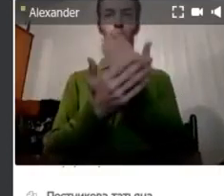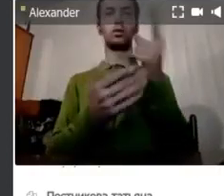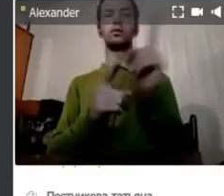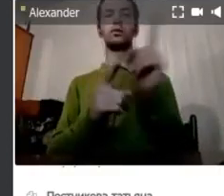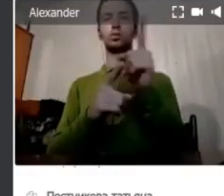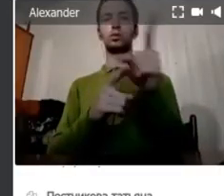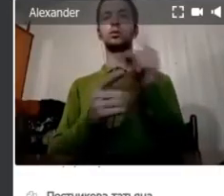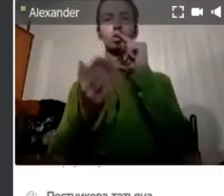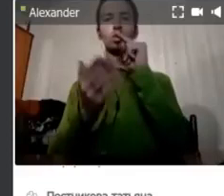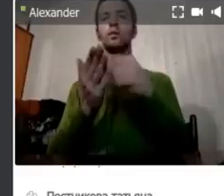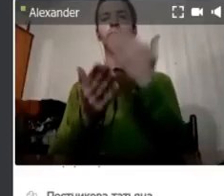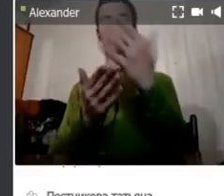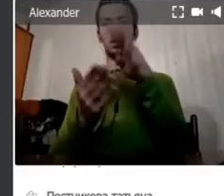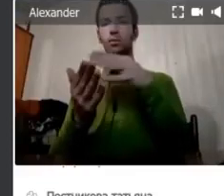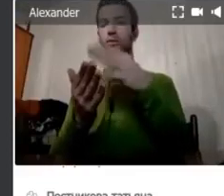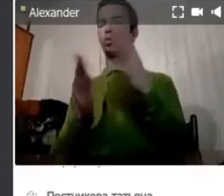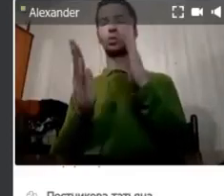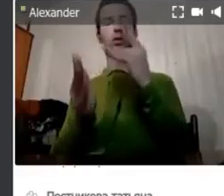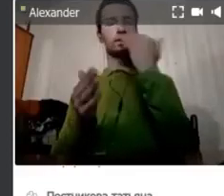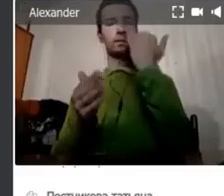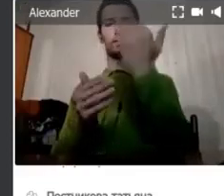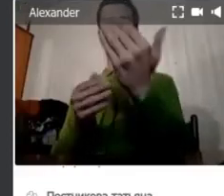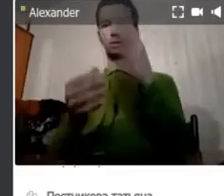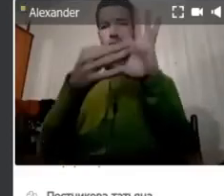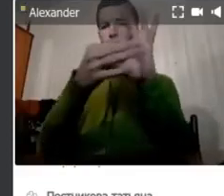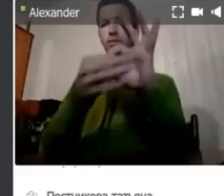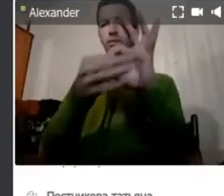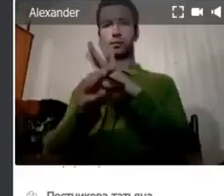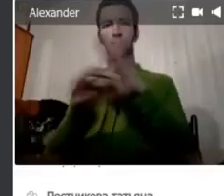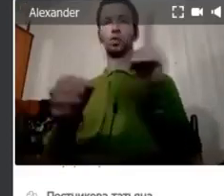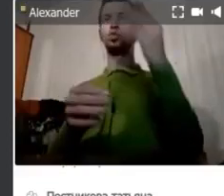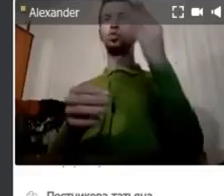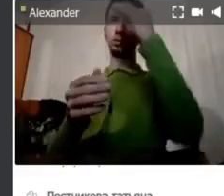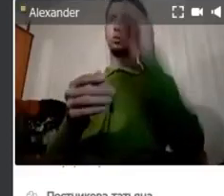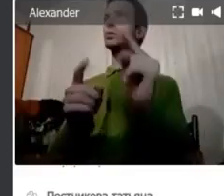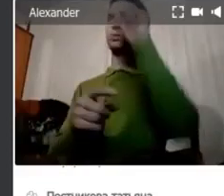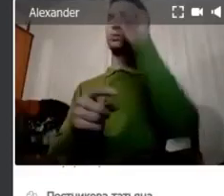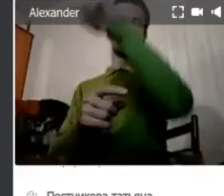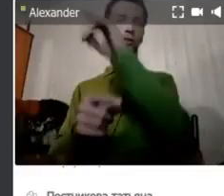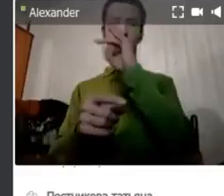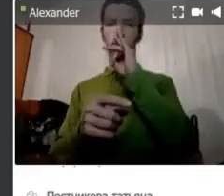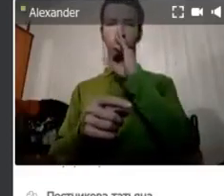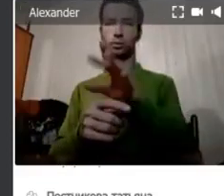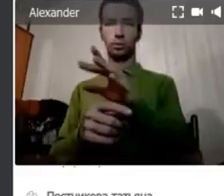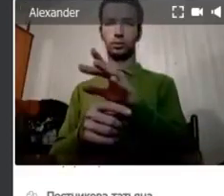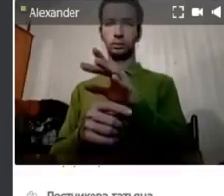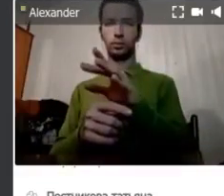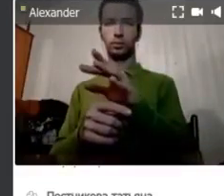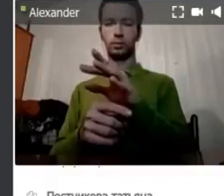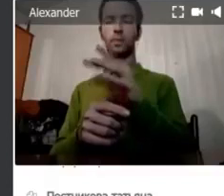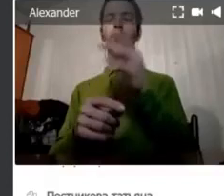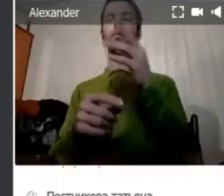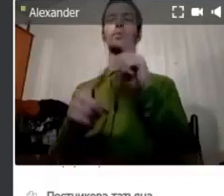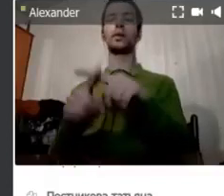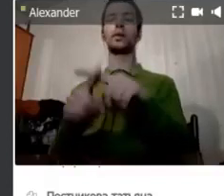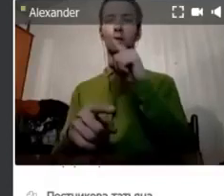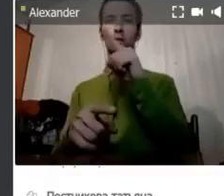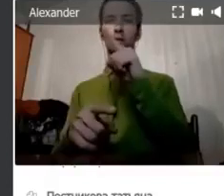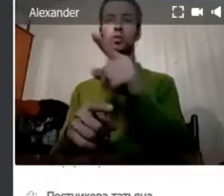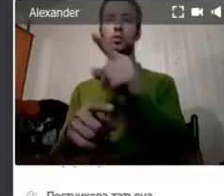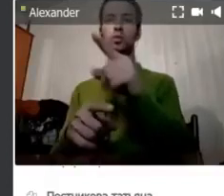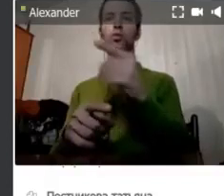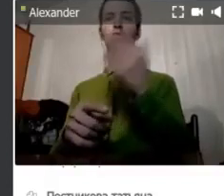ваших личных, плюс там другие могут быть клиенты. Вот. Но все ваши личники идут только к вам. Так, Big и Big Capital